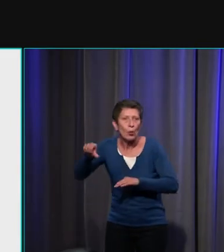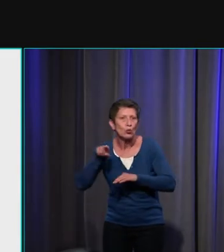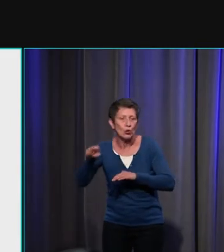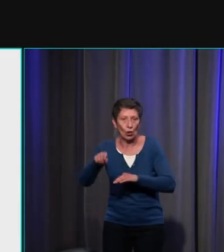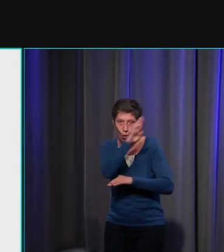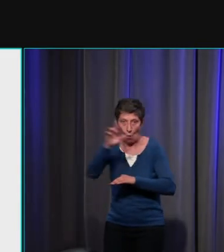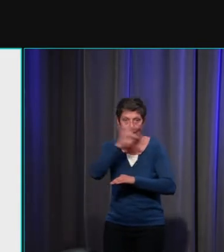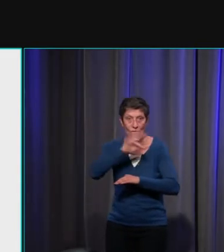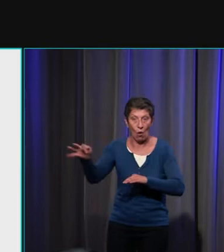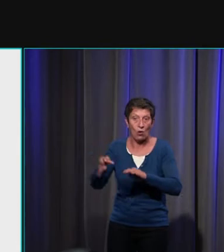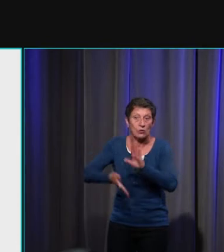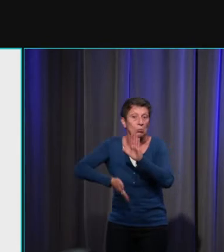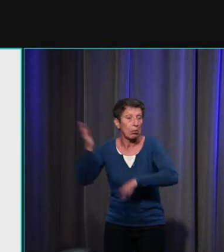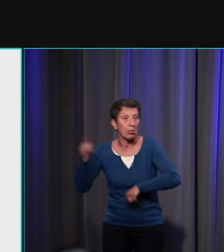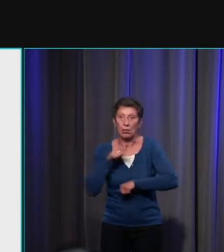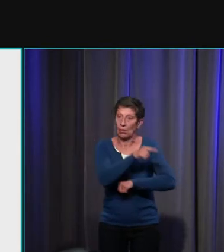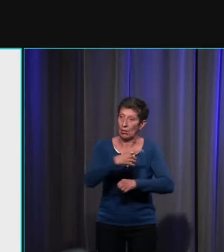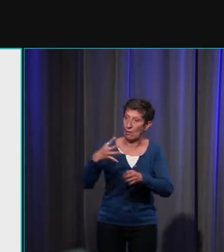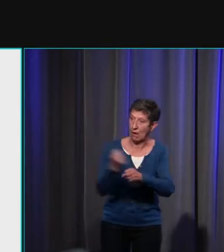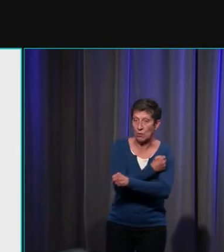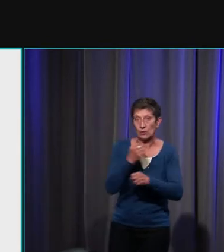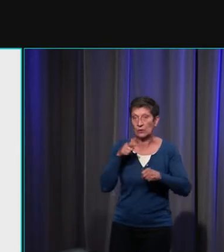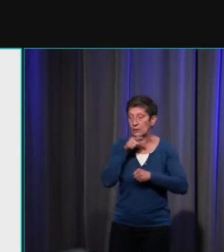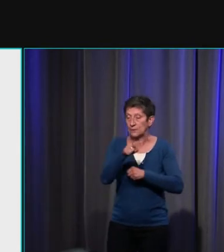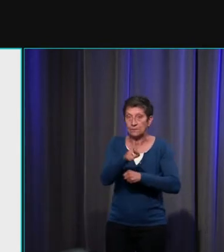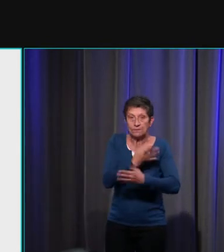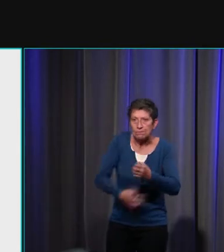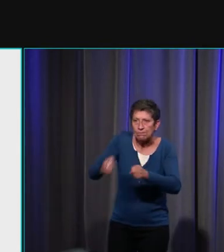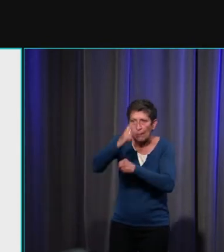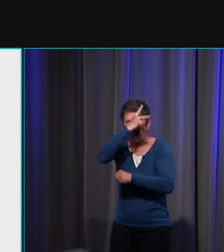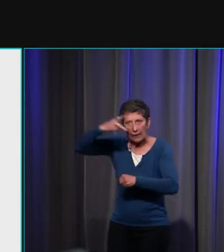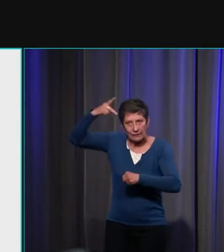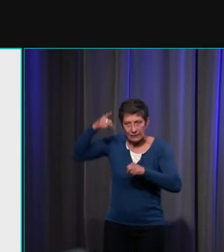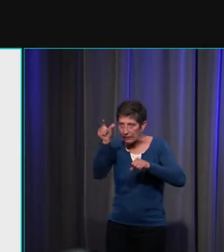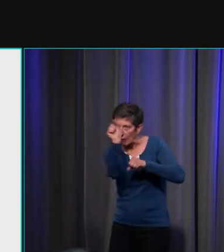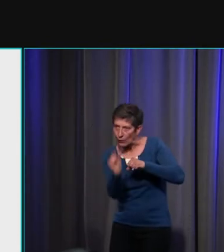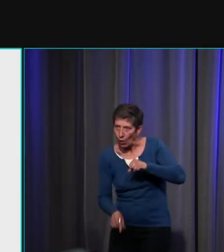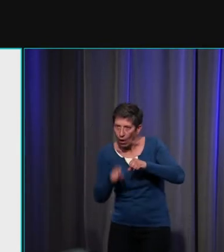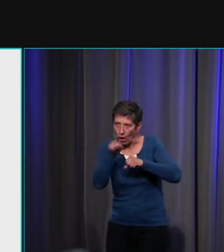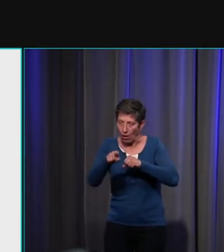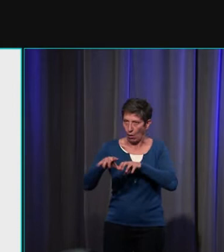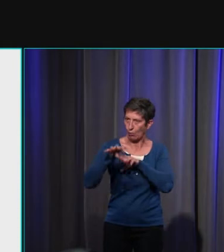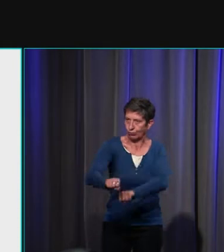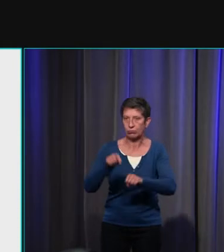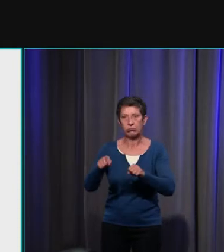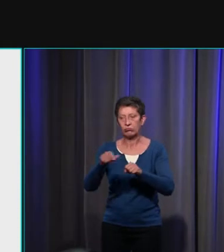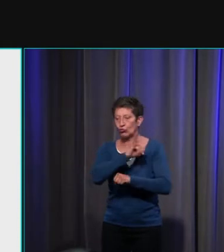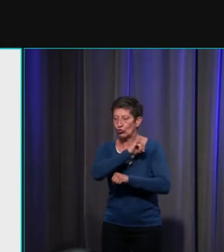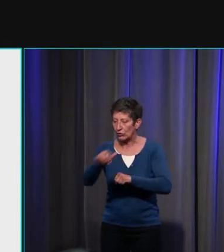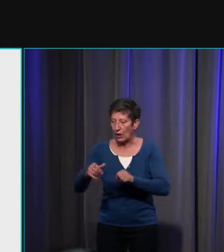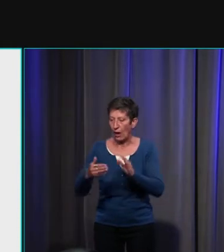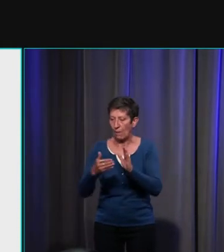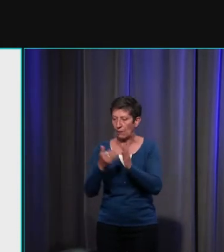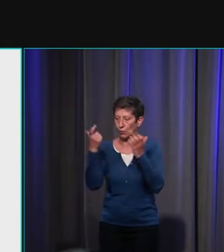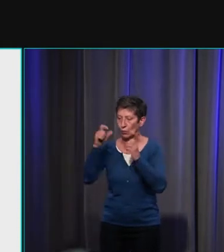a constitué une frange littorale en palestine qui tiendra jusqu à 1291 1204 le